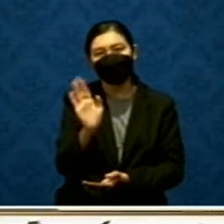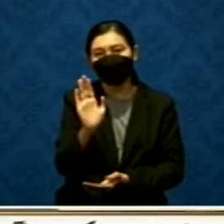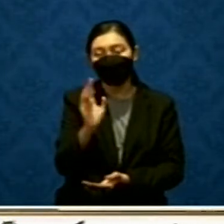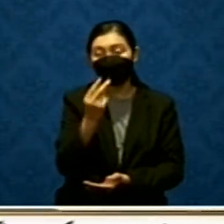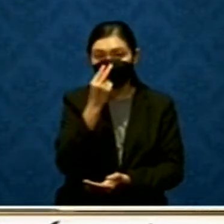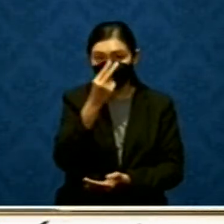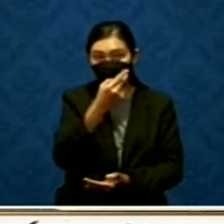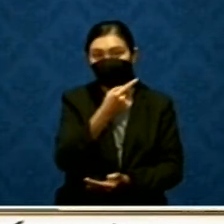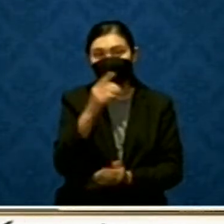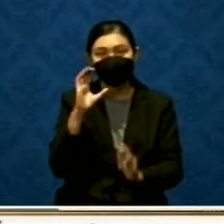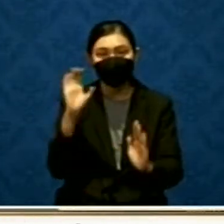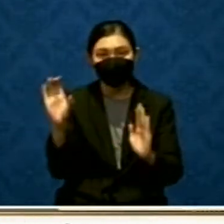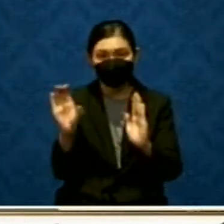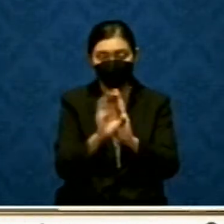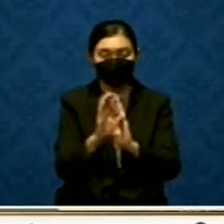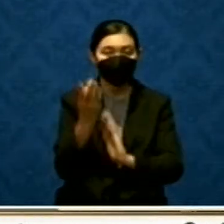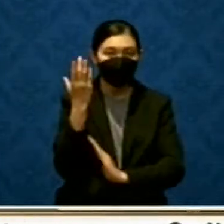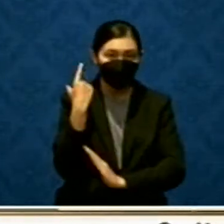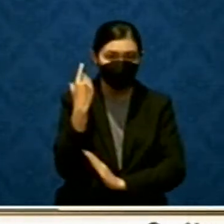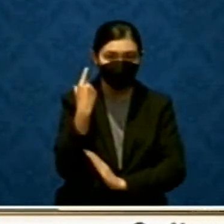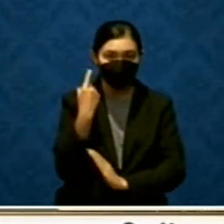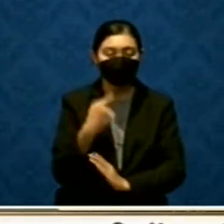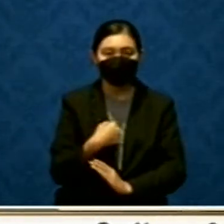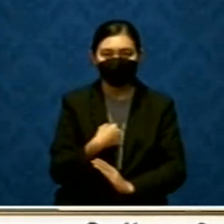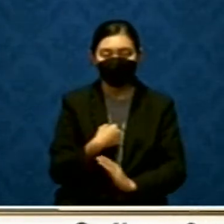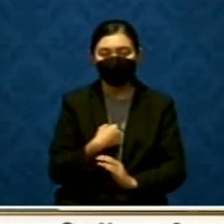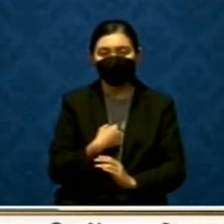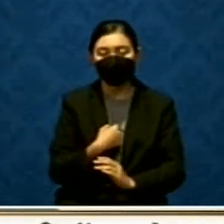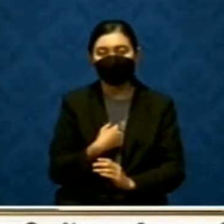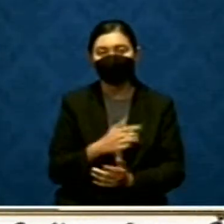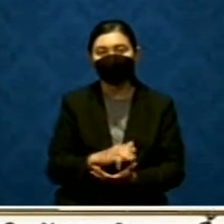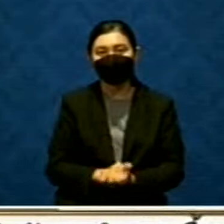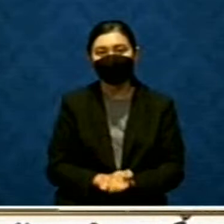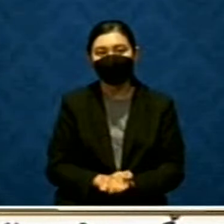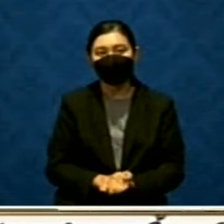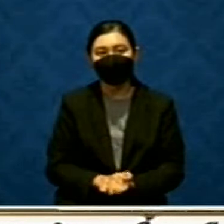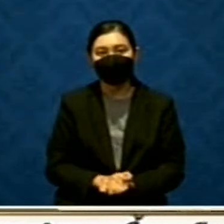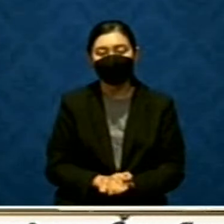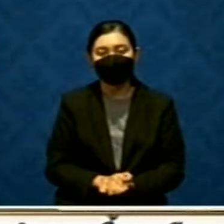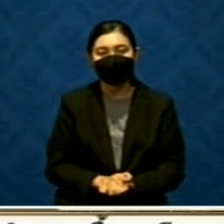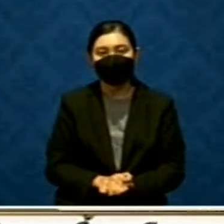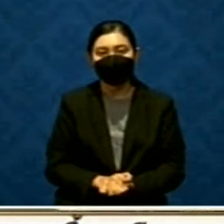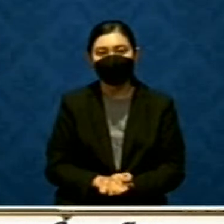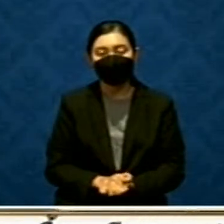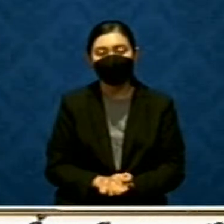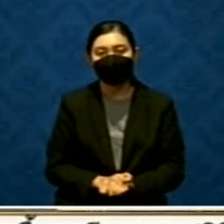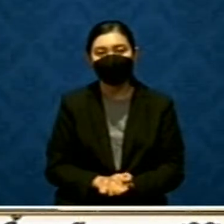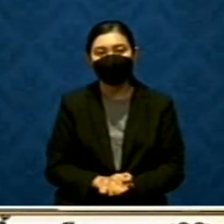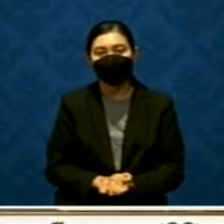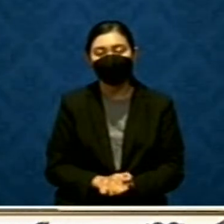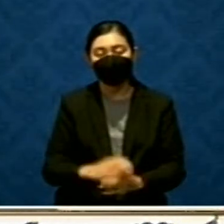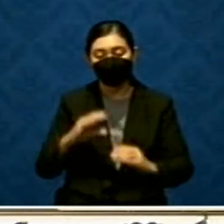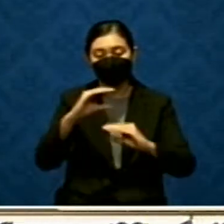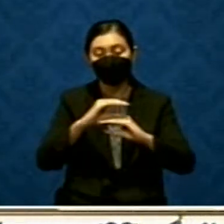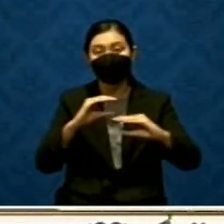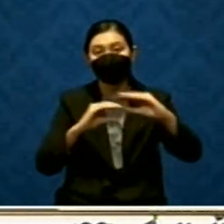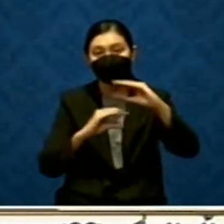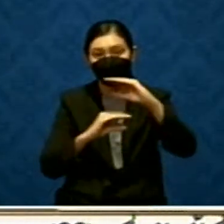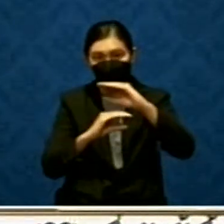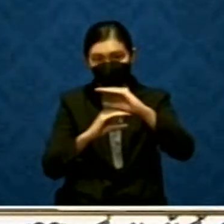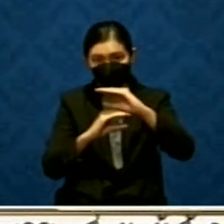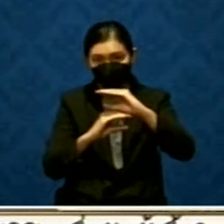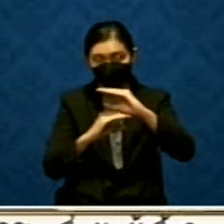ะครับซึ่งผมเรียนนะครับว่านี่เป็นผังนะครับที่เอาโครงการนะครับตั้ง